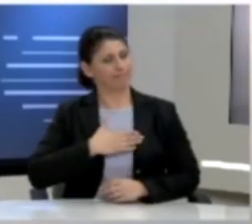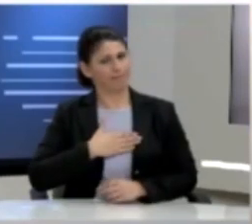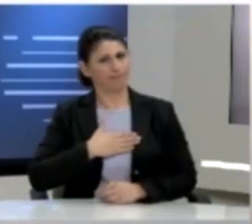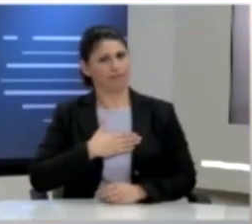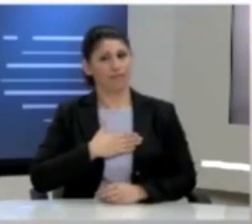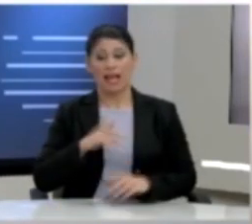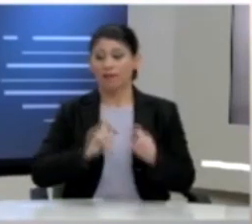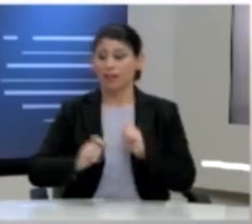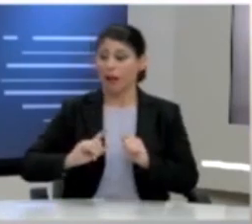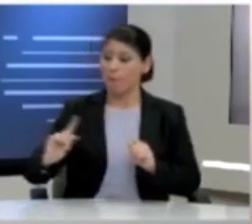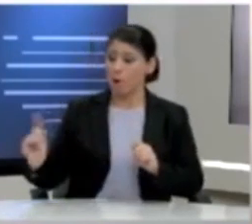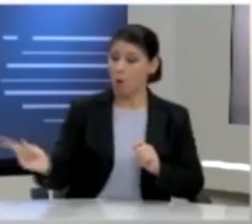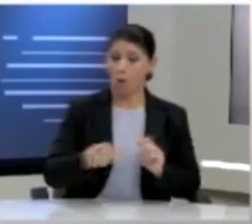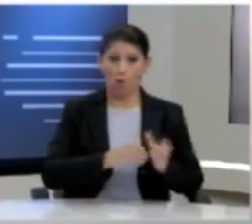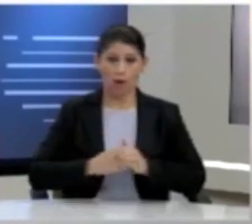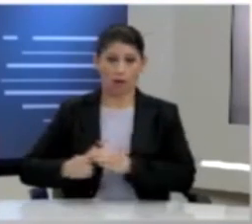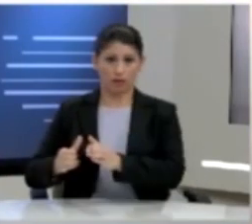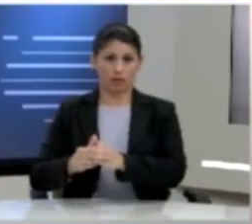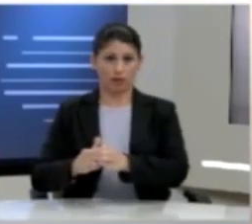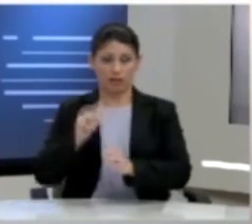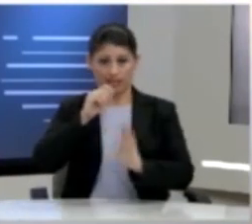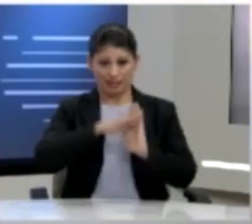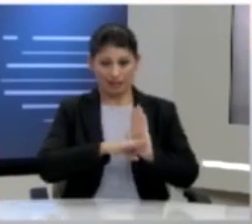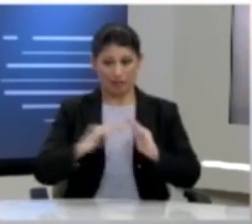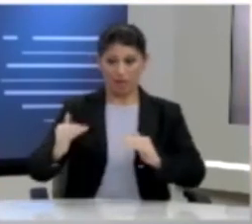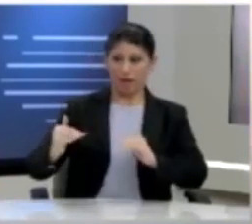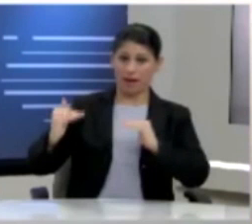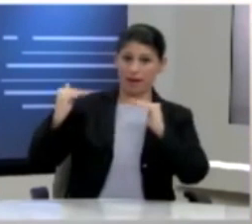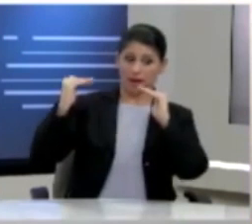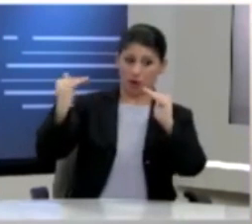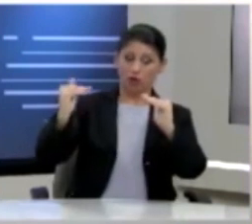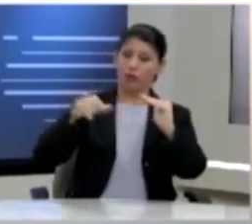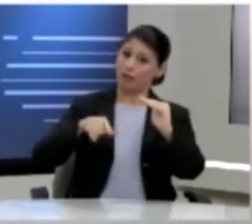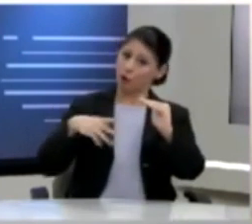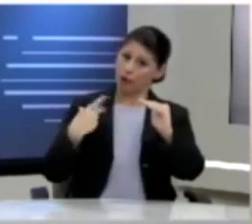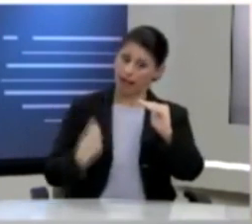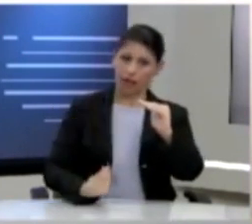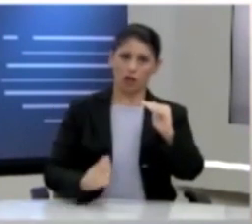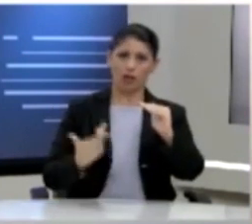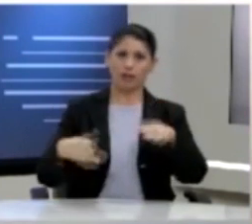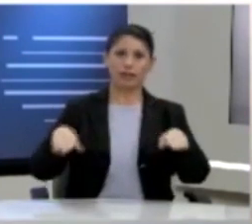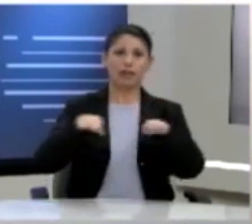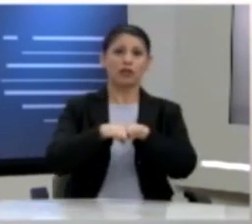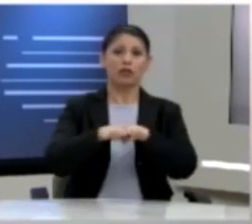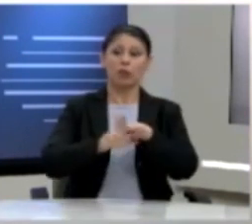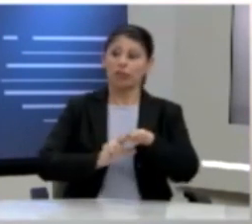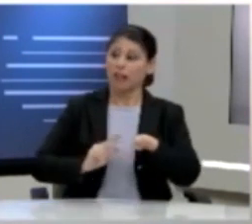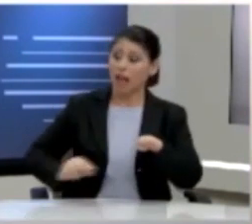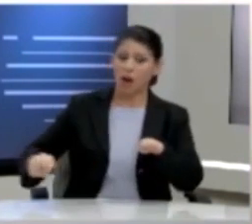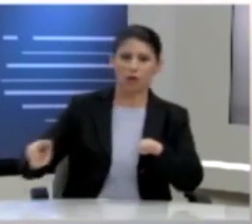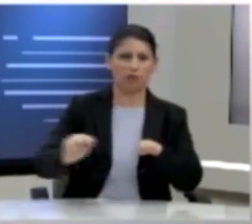Καλλιεργείται από όλα τα κόμματα ότι το Σύνταγμα είναι υπεράνων όλων, γι' αυτό είναι καλό, γιατί είναι ισότιμο για